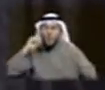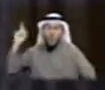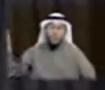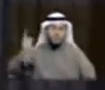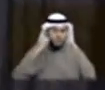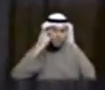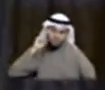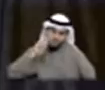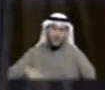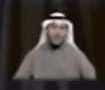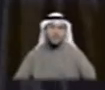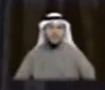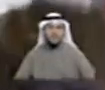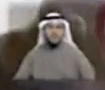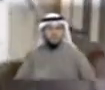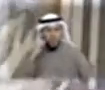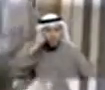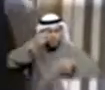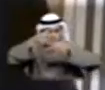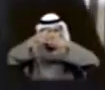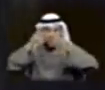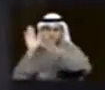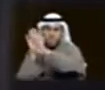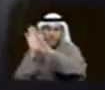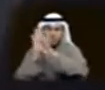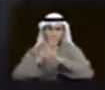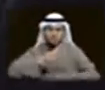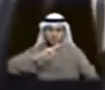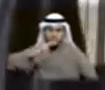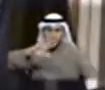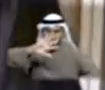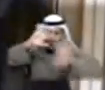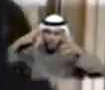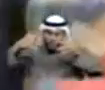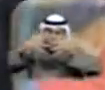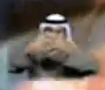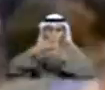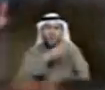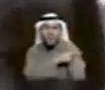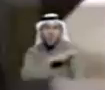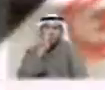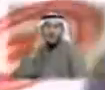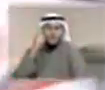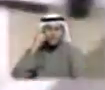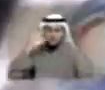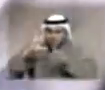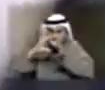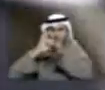في المجال الإغاثي، حيث تساهم الكويت في مختلف وكالات الأمم المتحدة بسخاء